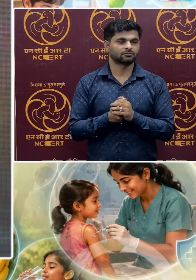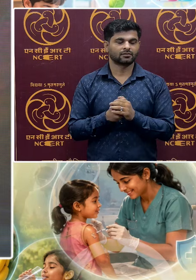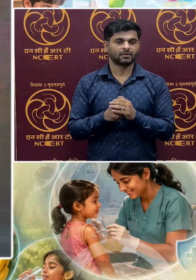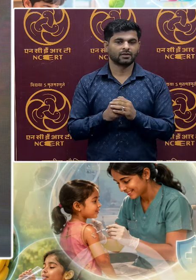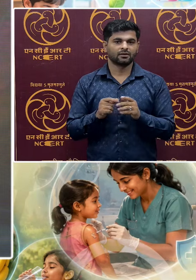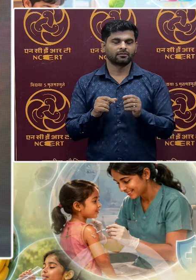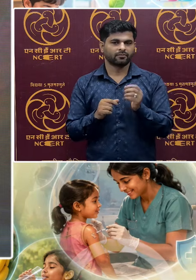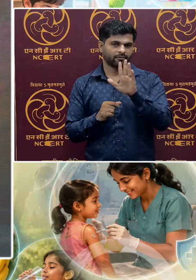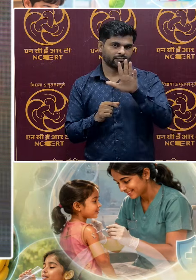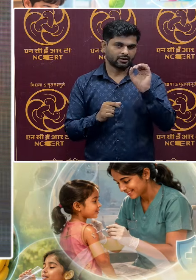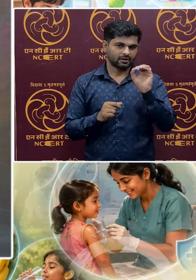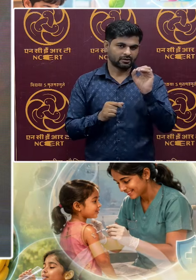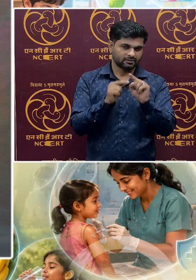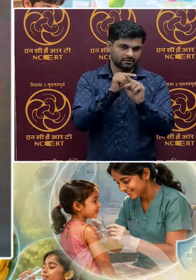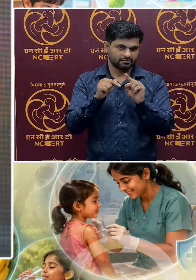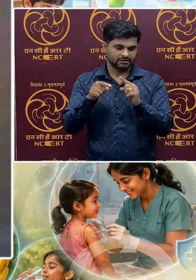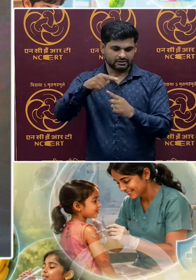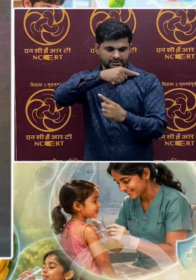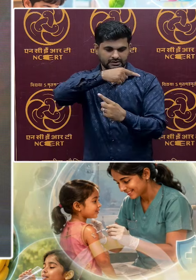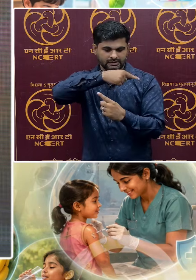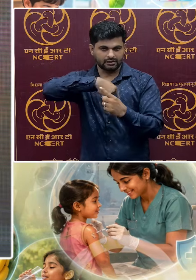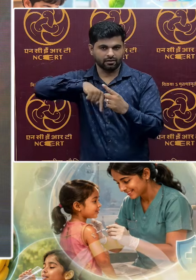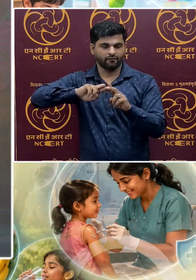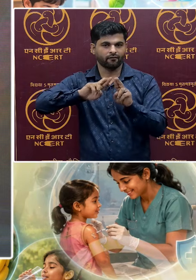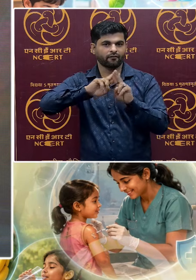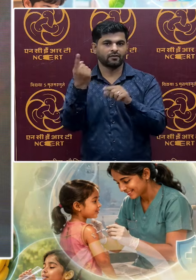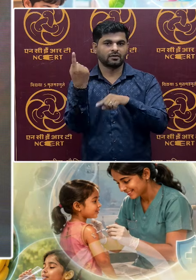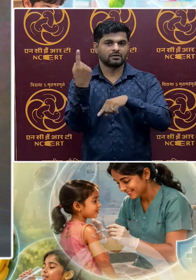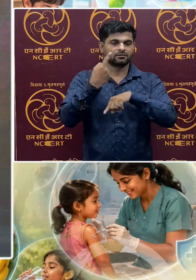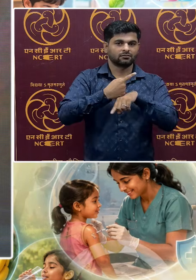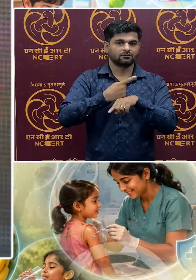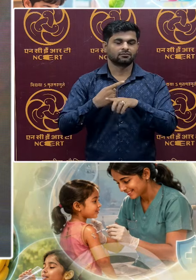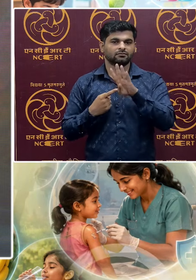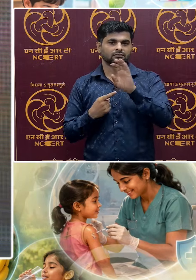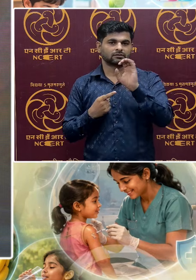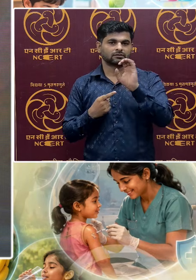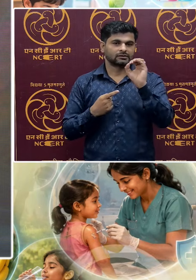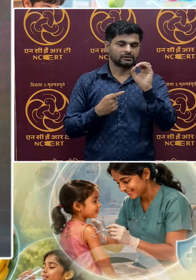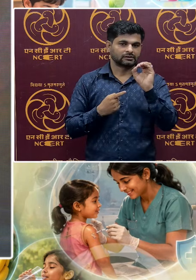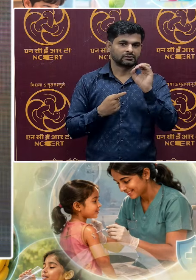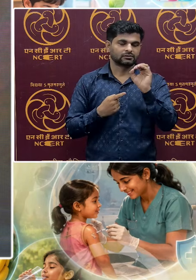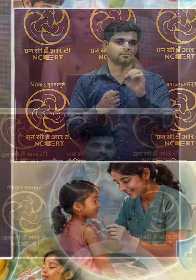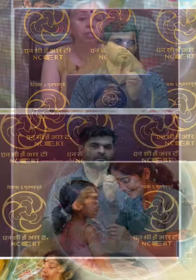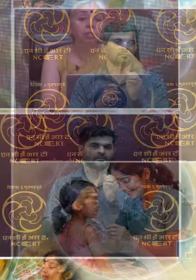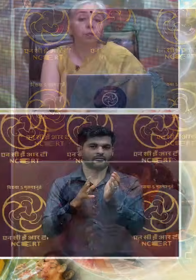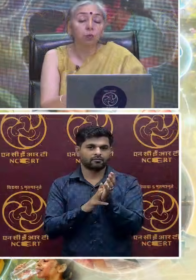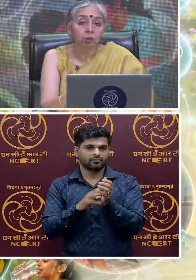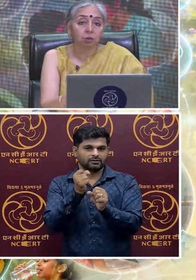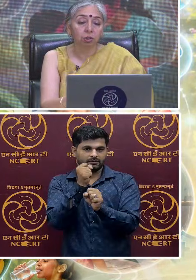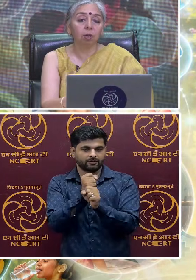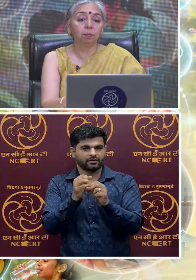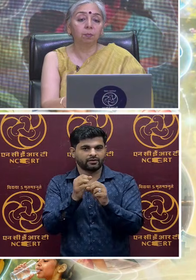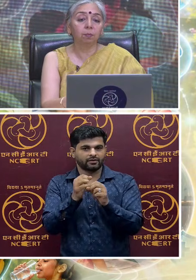50% ऑफ द थाली, दैट मीन्स पूरे दिन में हमें 400 से 500 मिलीग्राम फ्रेश